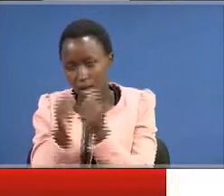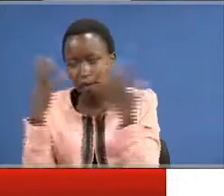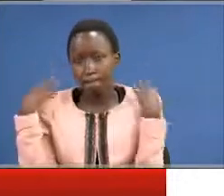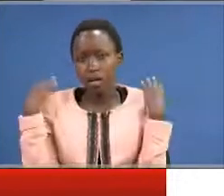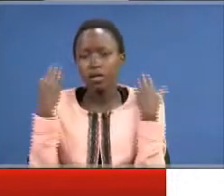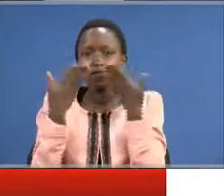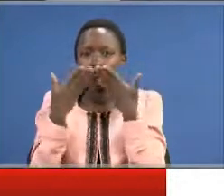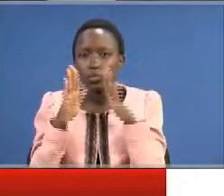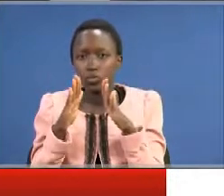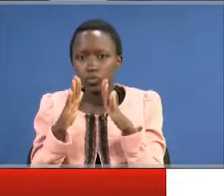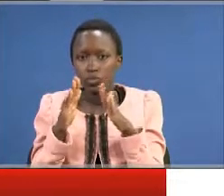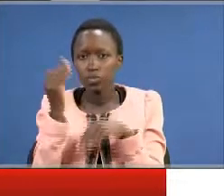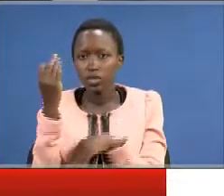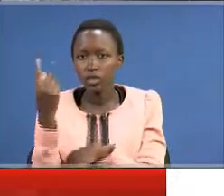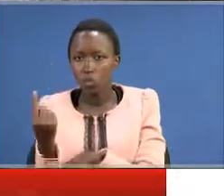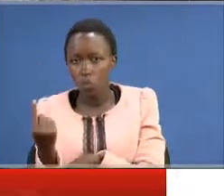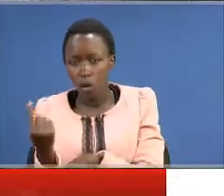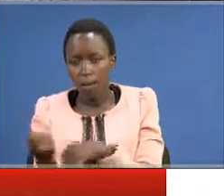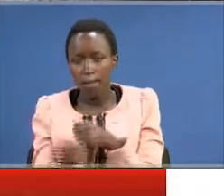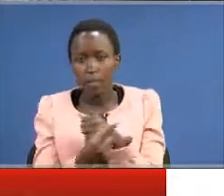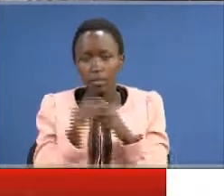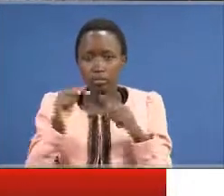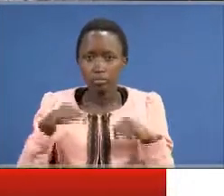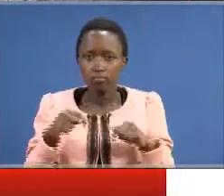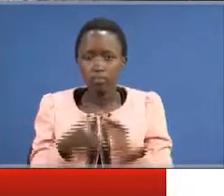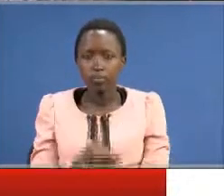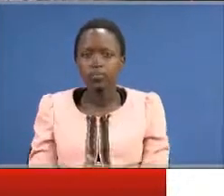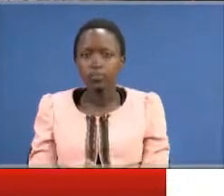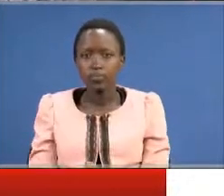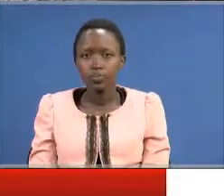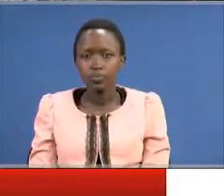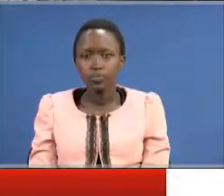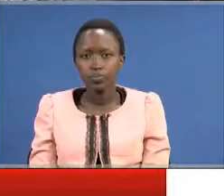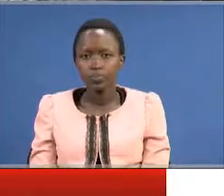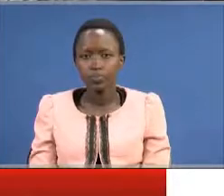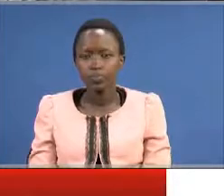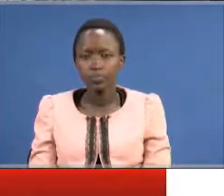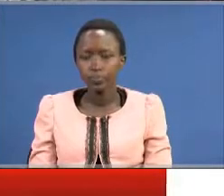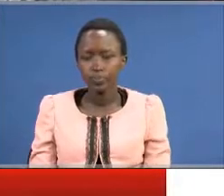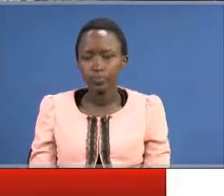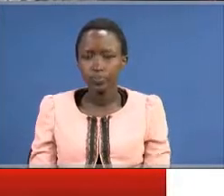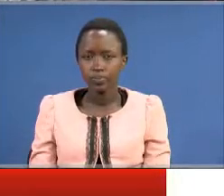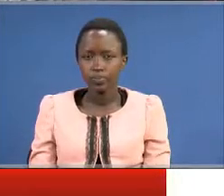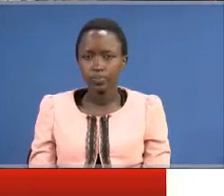linatarajiwa kukamilika tarehe 31 mwezi huu. Kelvin Ogome, KUTV.